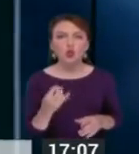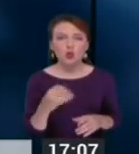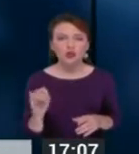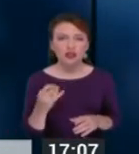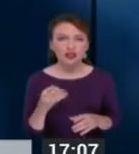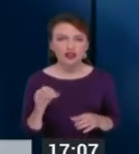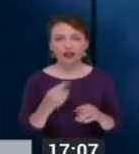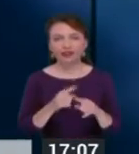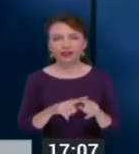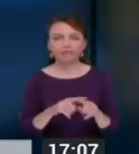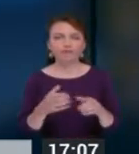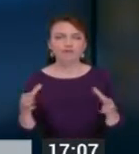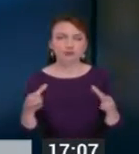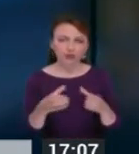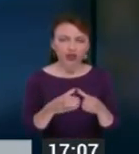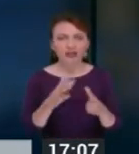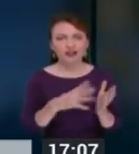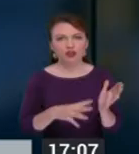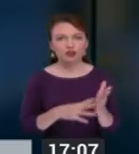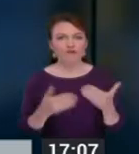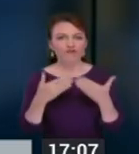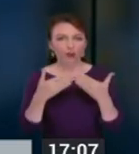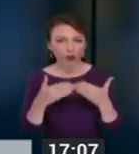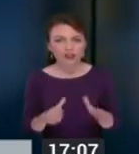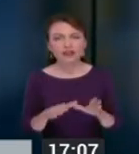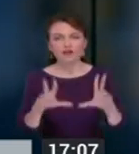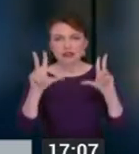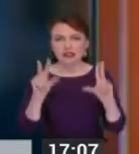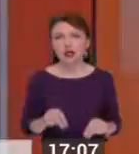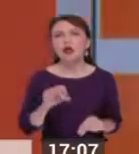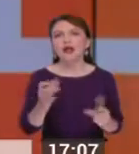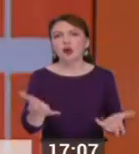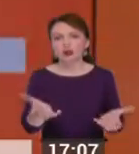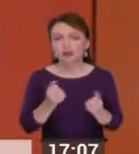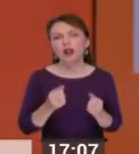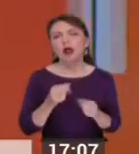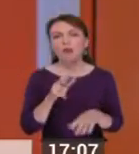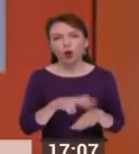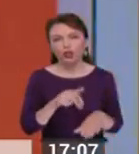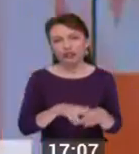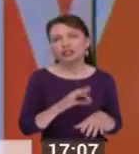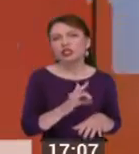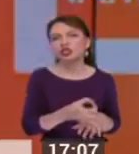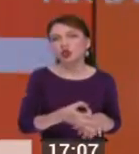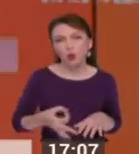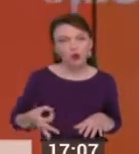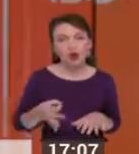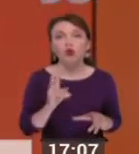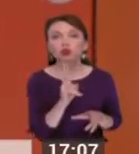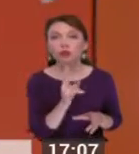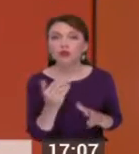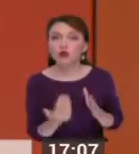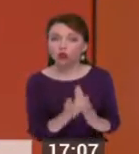слухачів. 90 випускників сьогодні урочисто склали присягу і отримали поліцейські жетони. Хто вони, нові